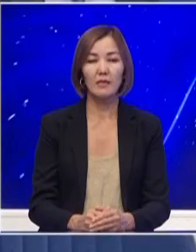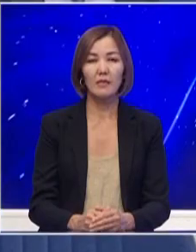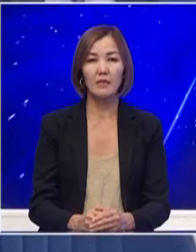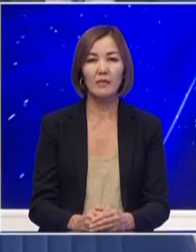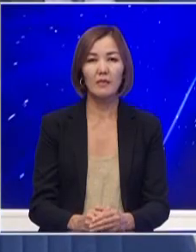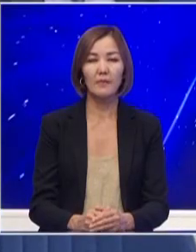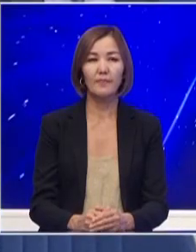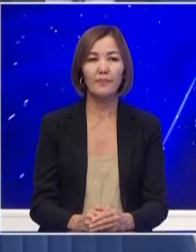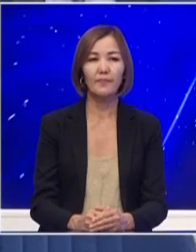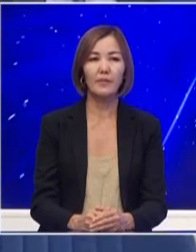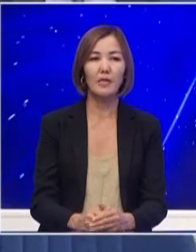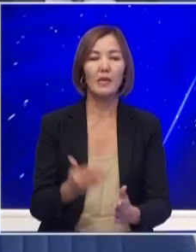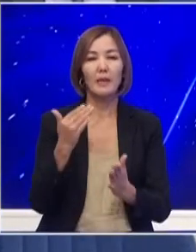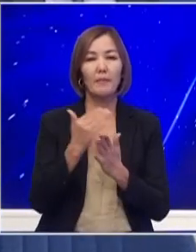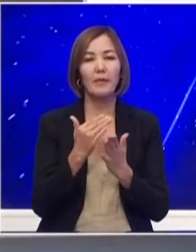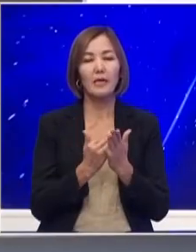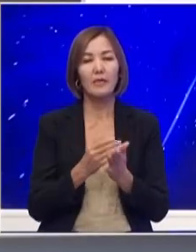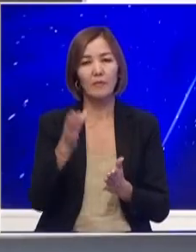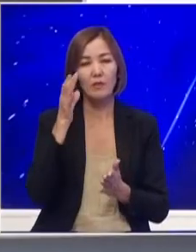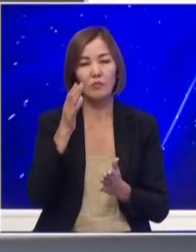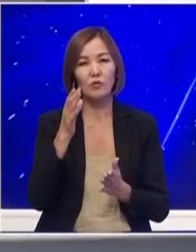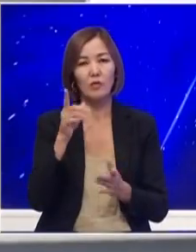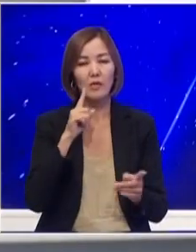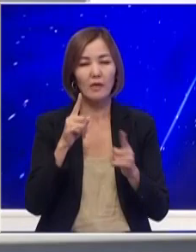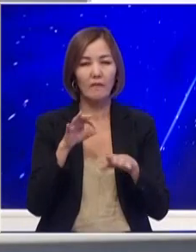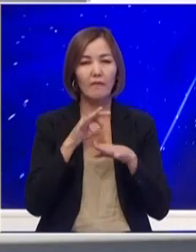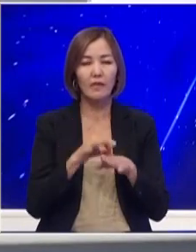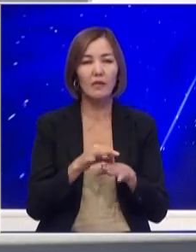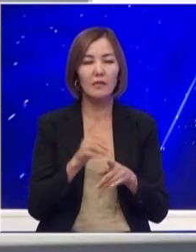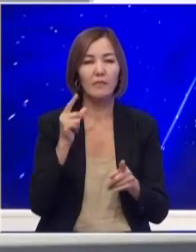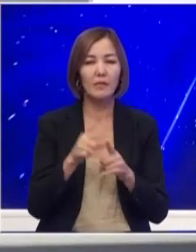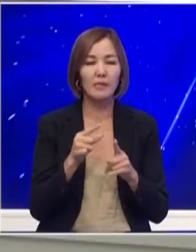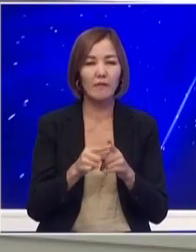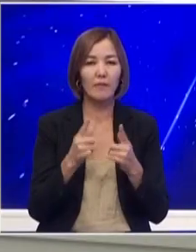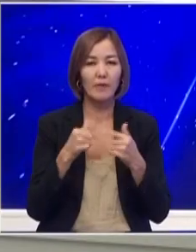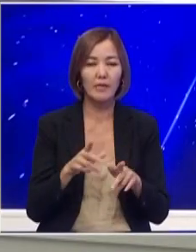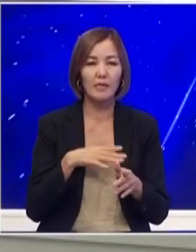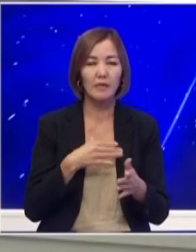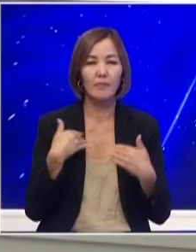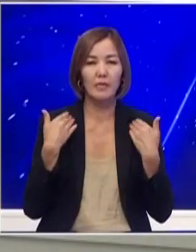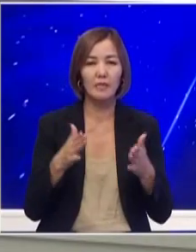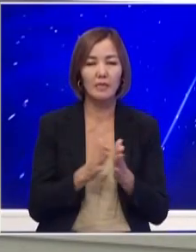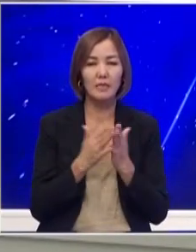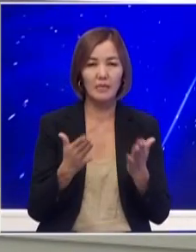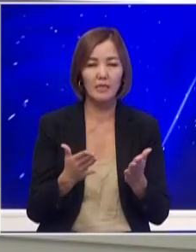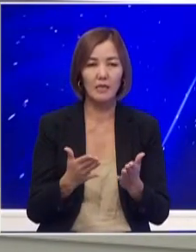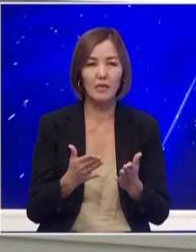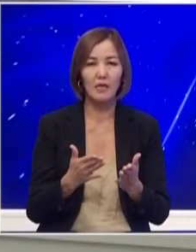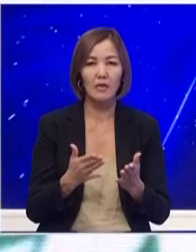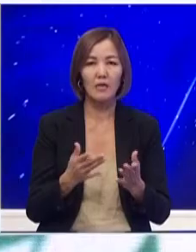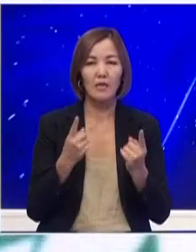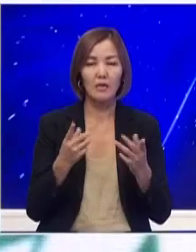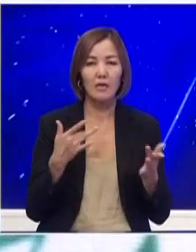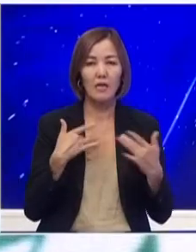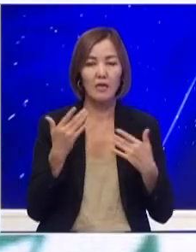В рамках юбилейной программы пройдет научная конференция. Также, по словам организаторов, состоится презентация книги и гала-концерт. На